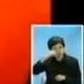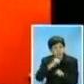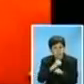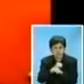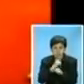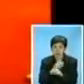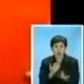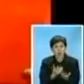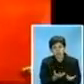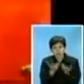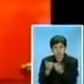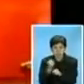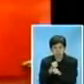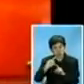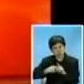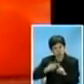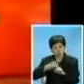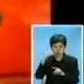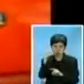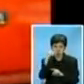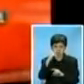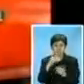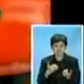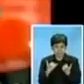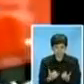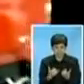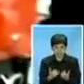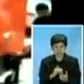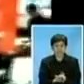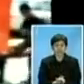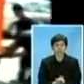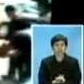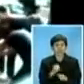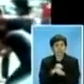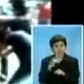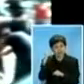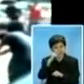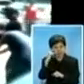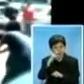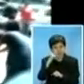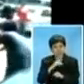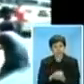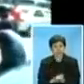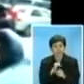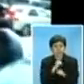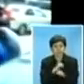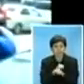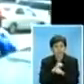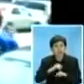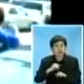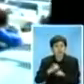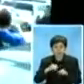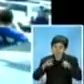ไม่มีในศูนย์อพยพชั่วคราวดอนเมืองนั้นนะครับขณะนี้ทางการท่าอากาศยานประเทศไทยก็ได้นำเครื่องปั่น